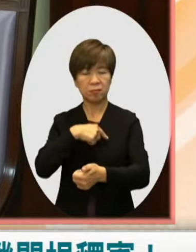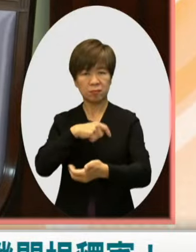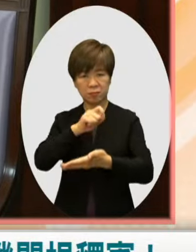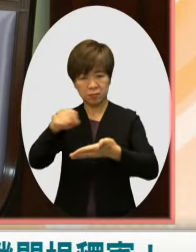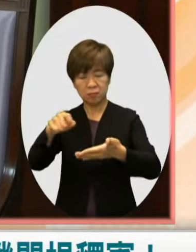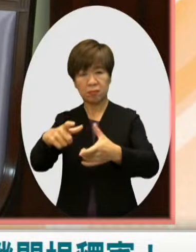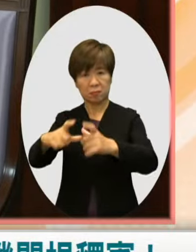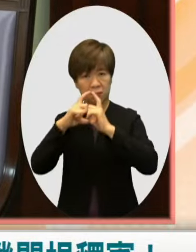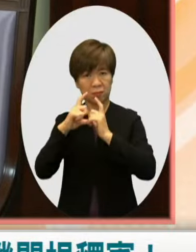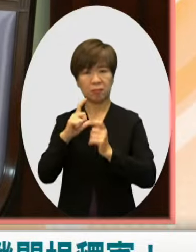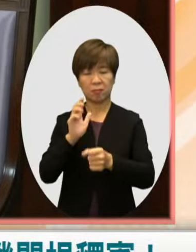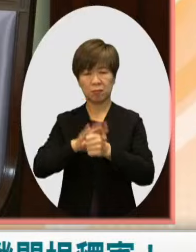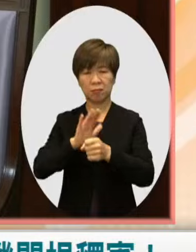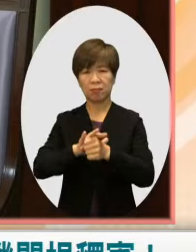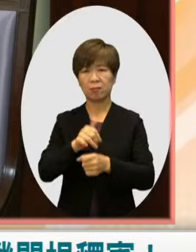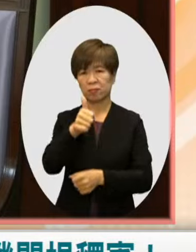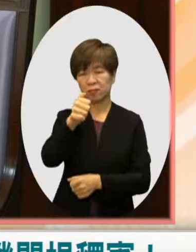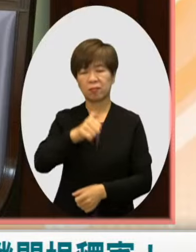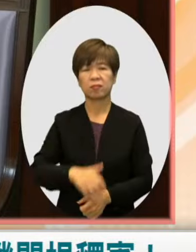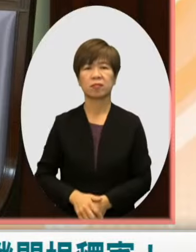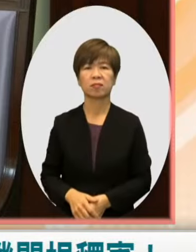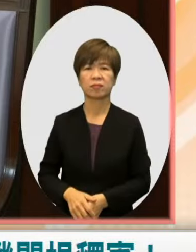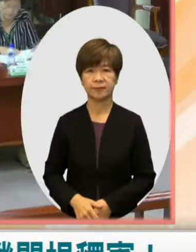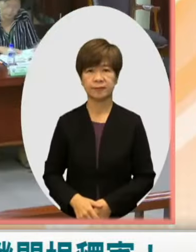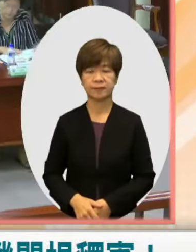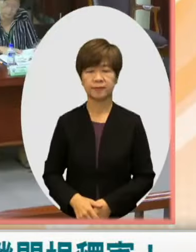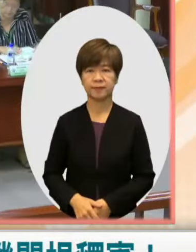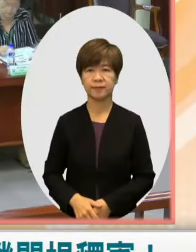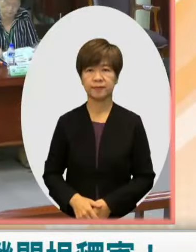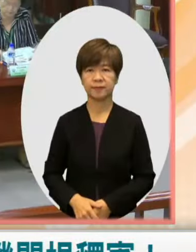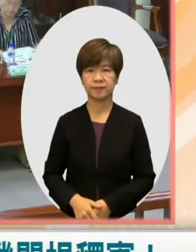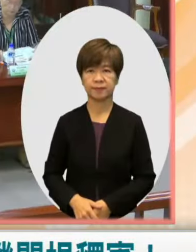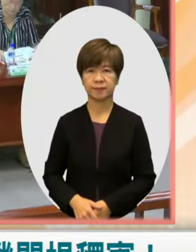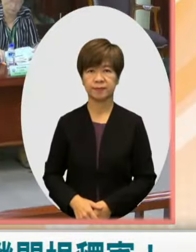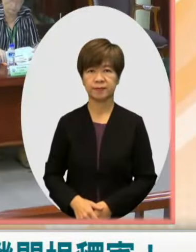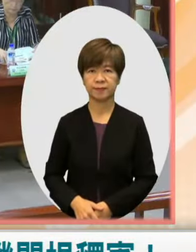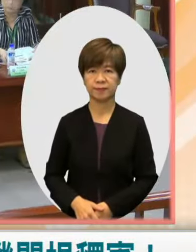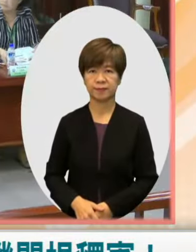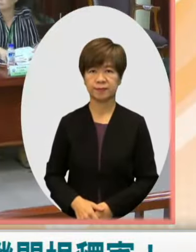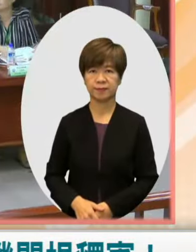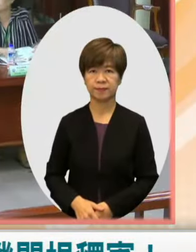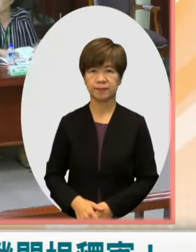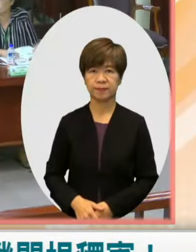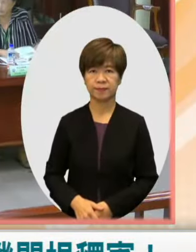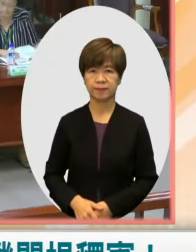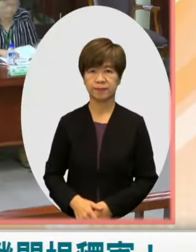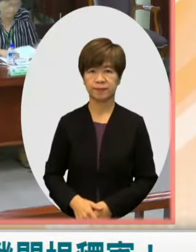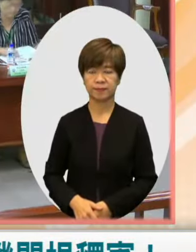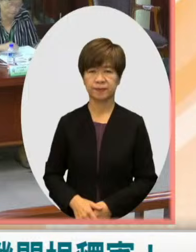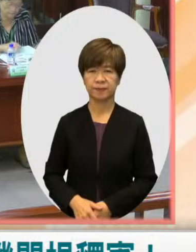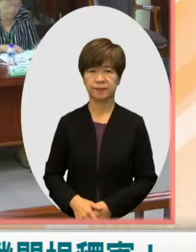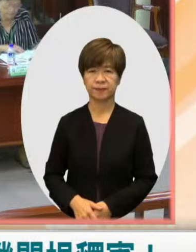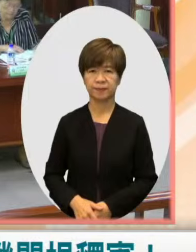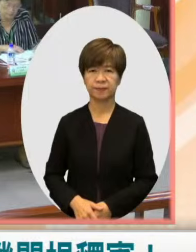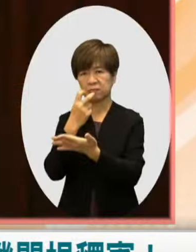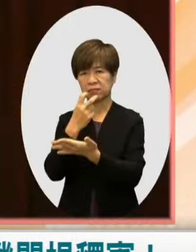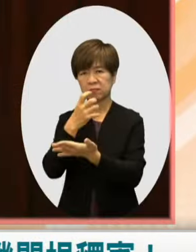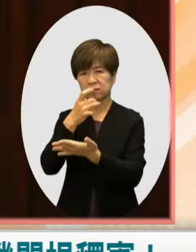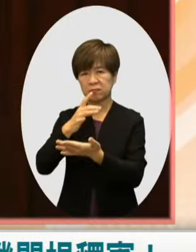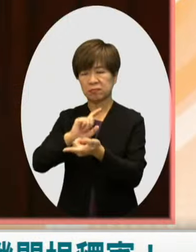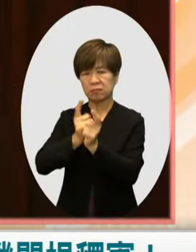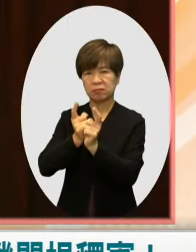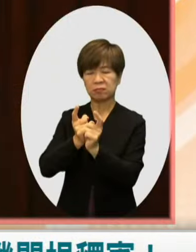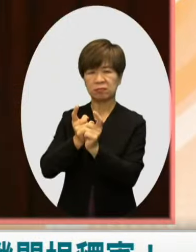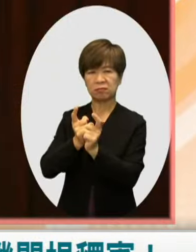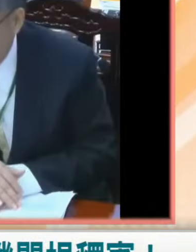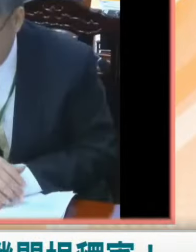过的法案的内容来比较讲，即马现在，因为迄天是处理啥，你知无？迄天是处理要紧急